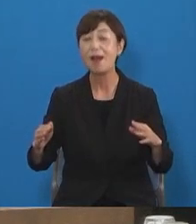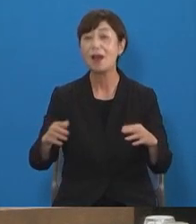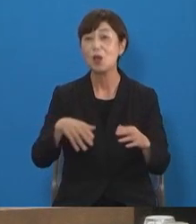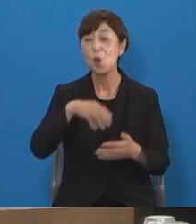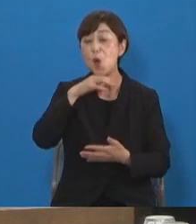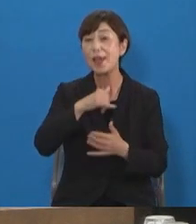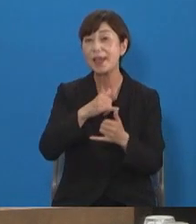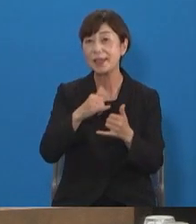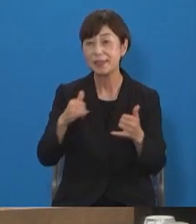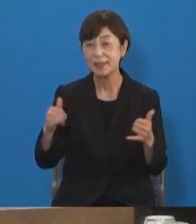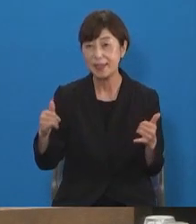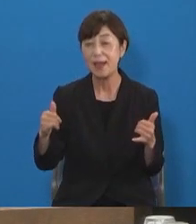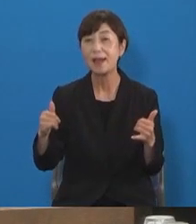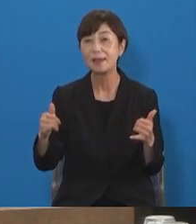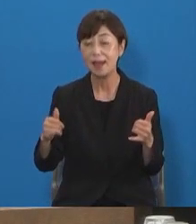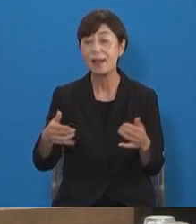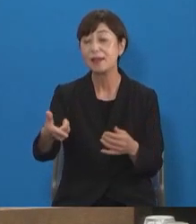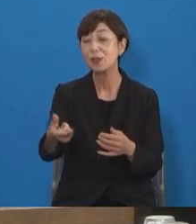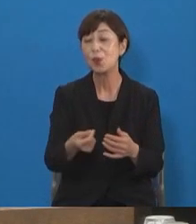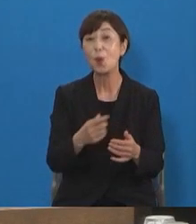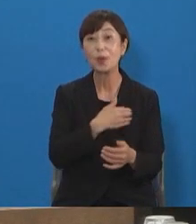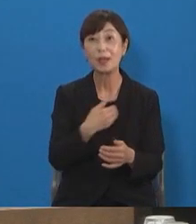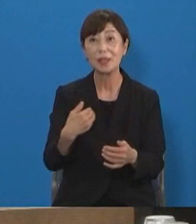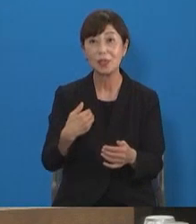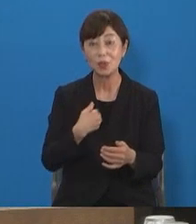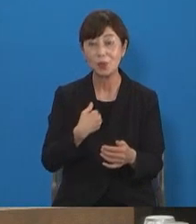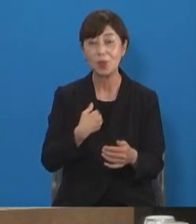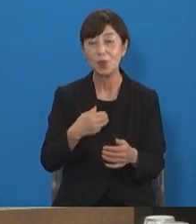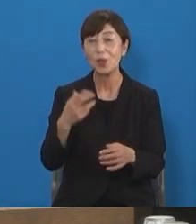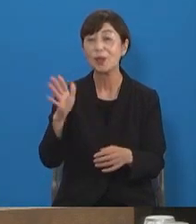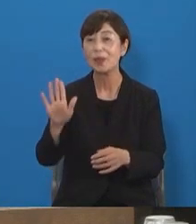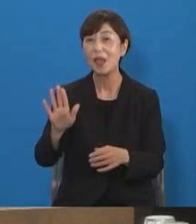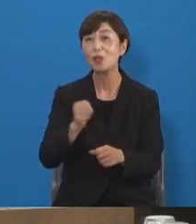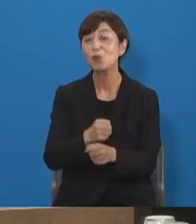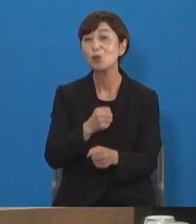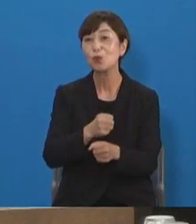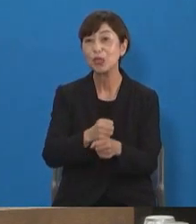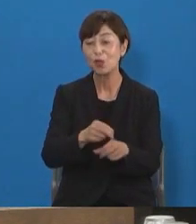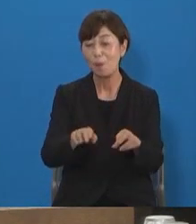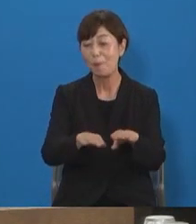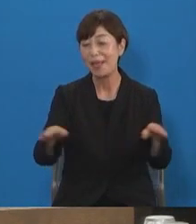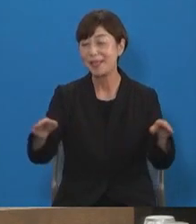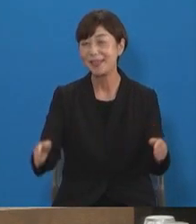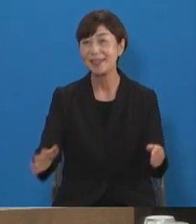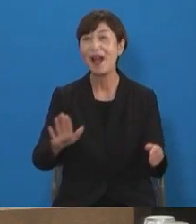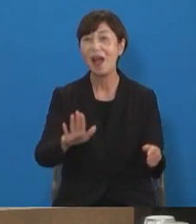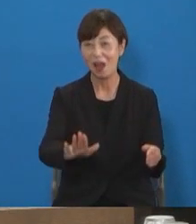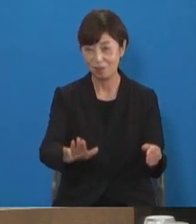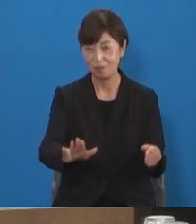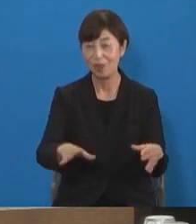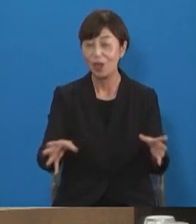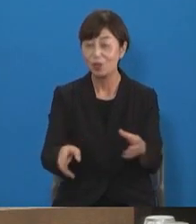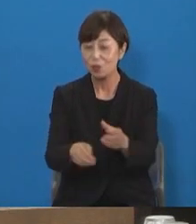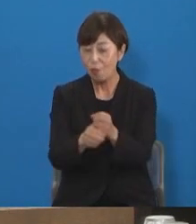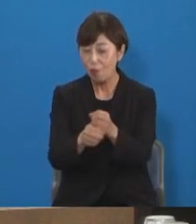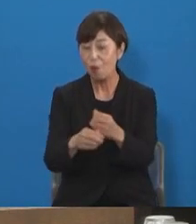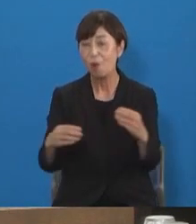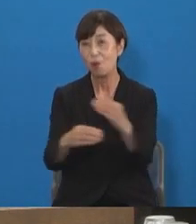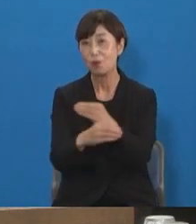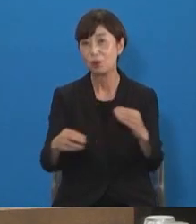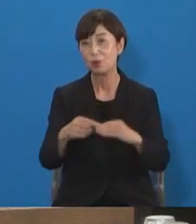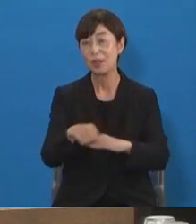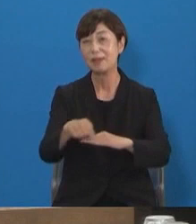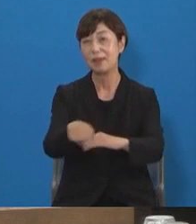できる手作りベンチを設置されています。歩く街京都総合交通戦略2021におい